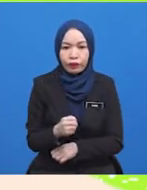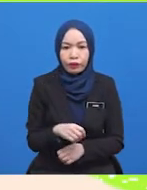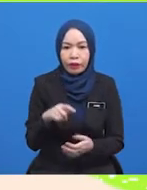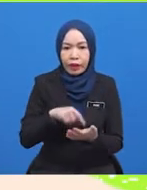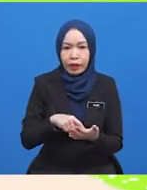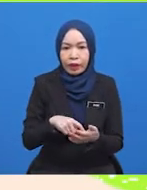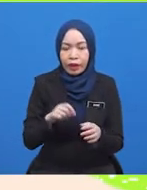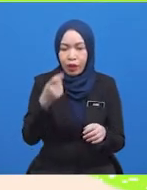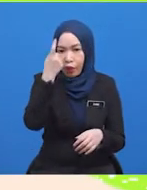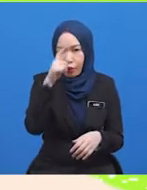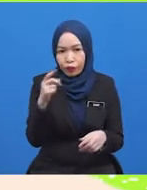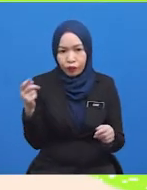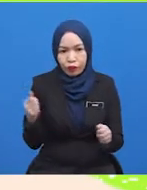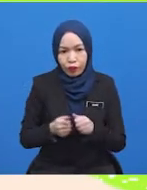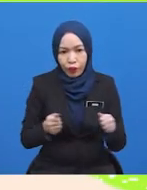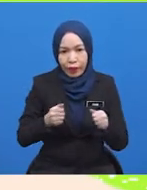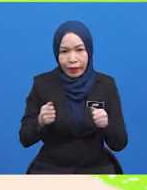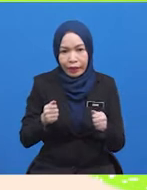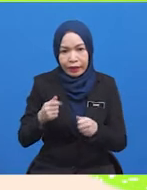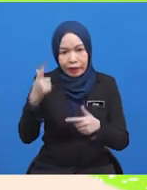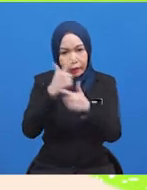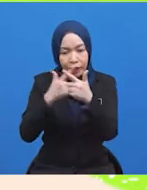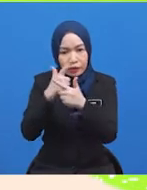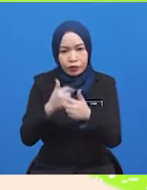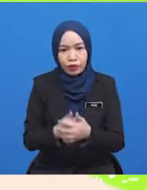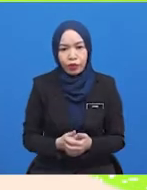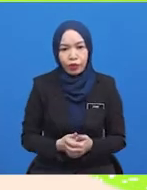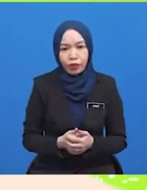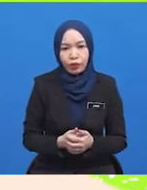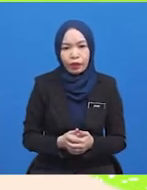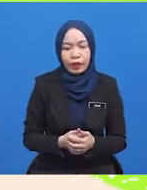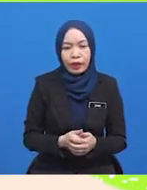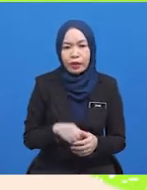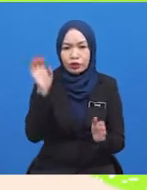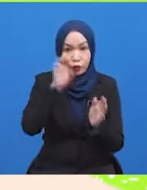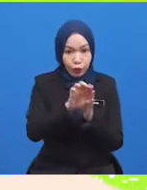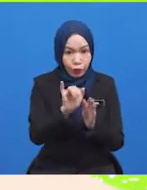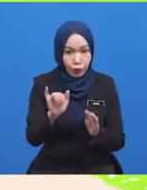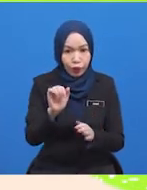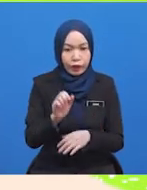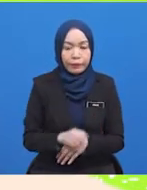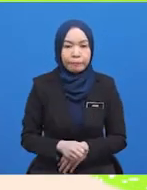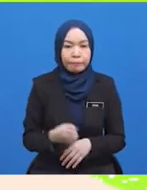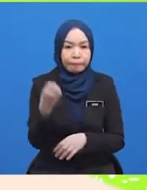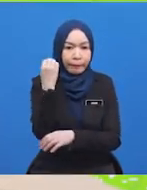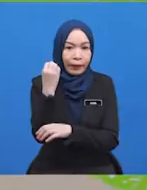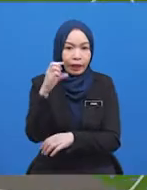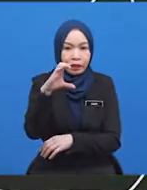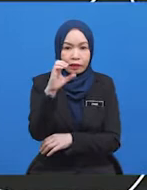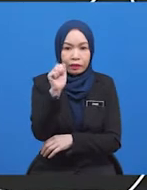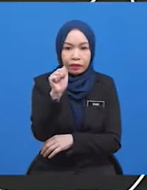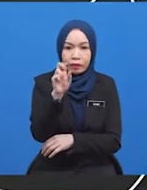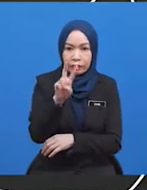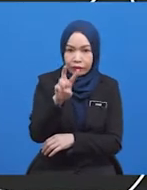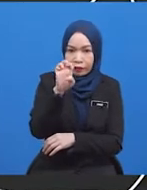pelancongan berasaskan pandang darat batu kapur seperti batu kef di Selangor. Jadi,